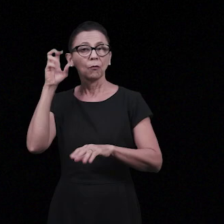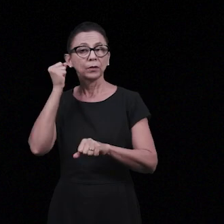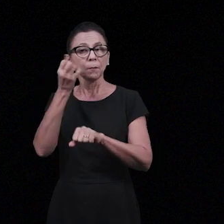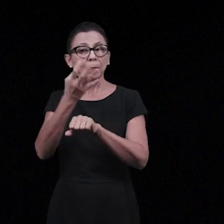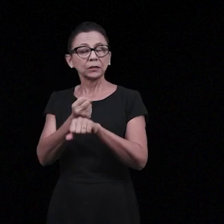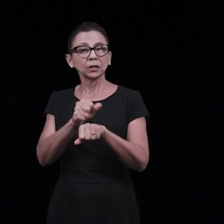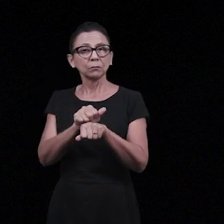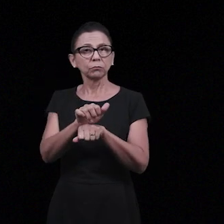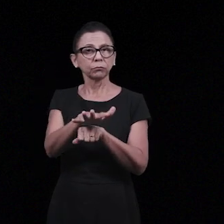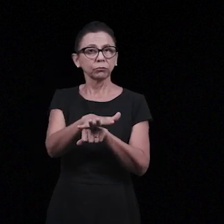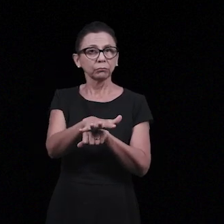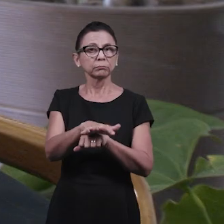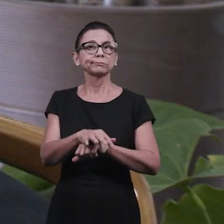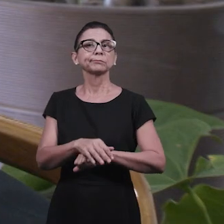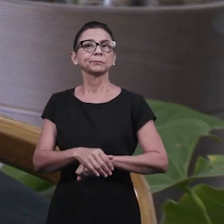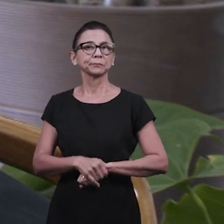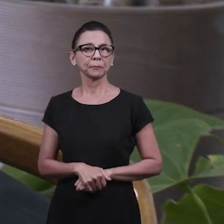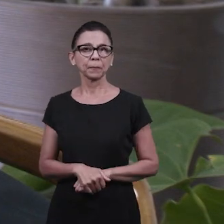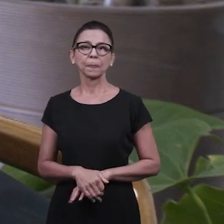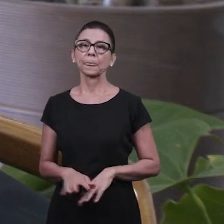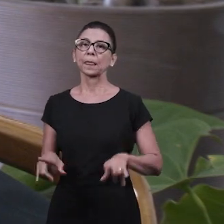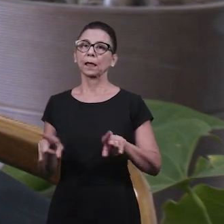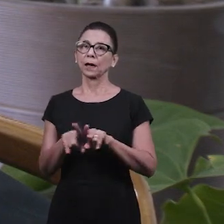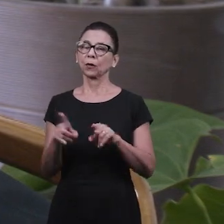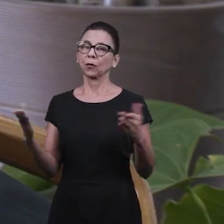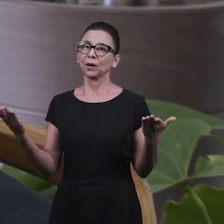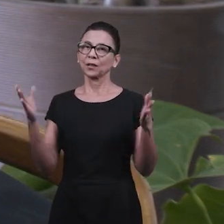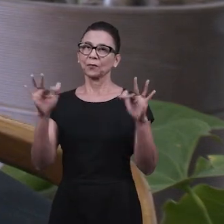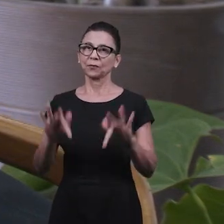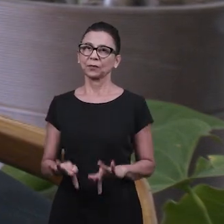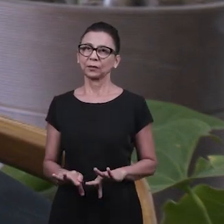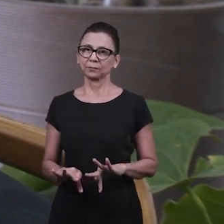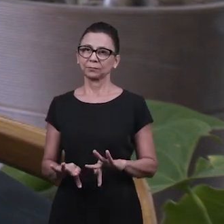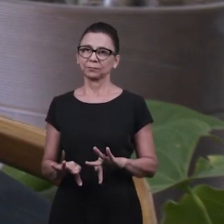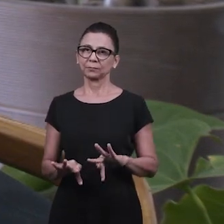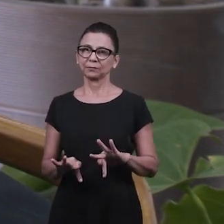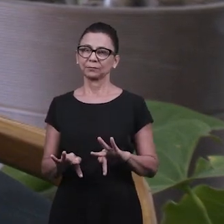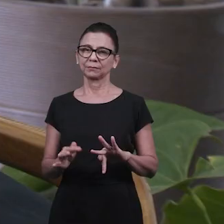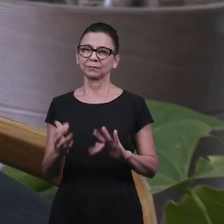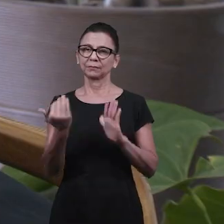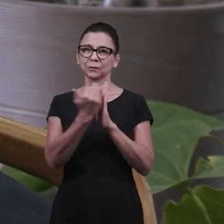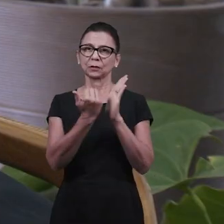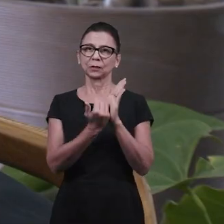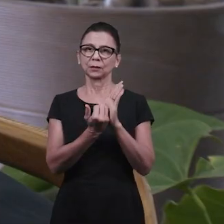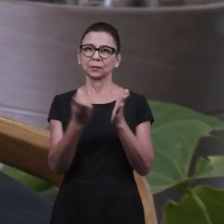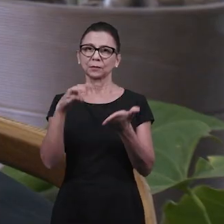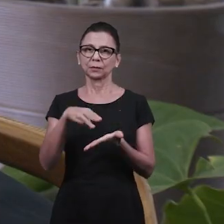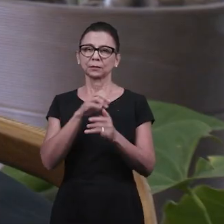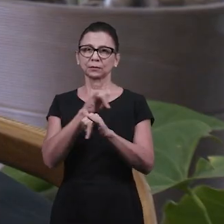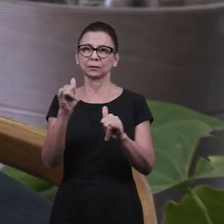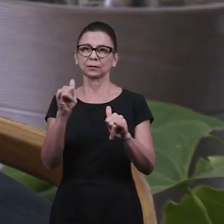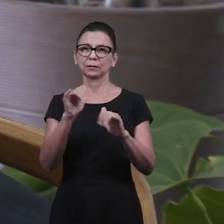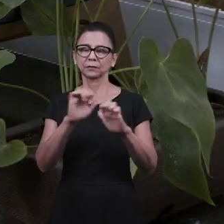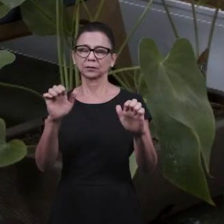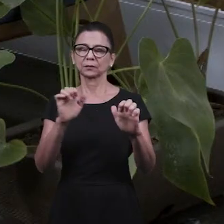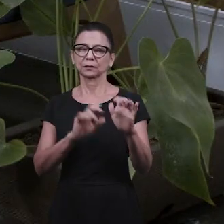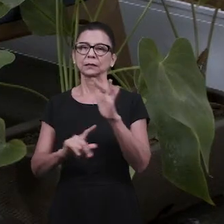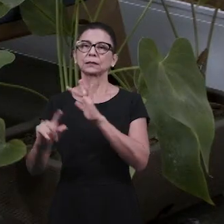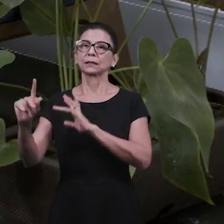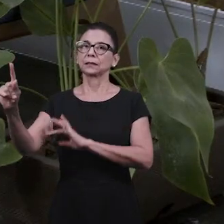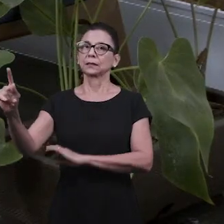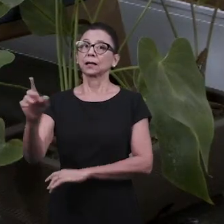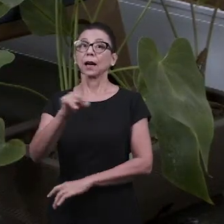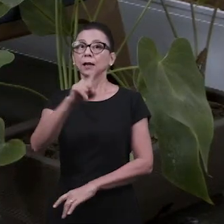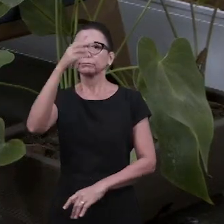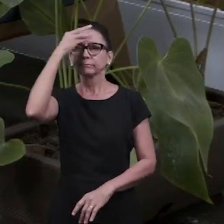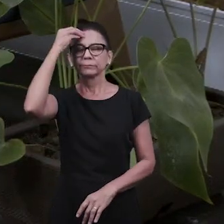Et ainsi, nous arrivons à la fin de cette édition du programme de l'Église chrétienne Maranatha en annonçant l'Évangile éternel. Et